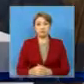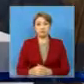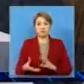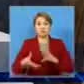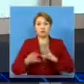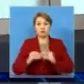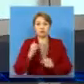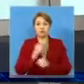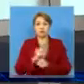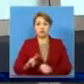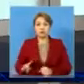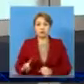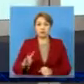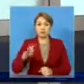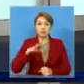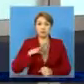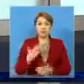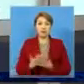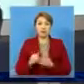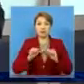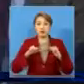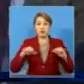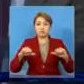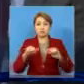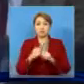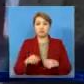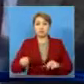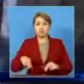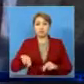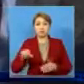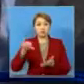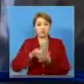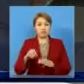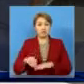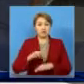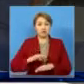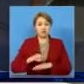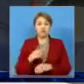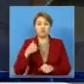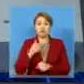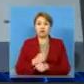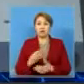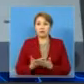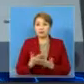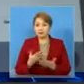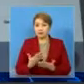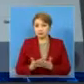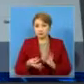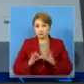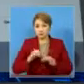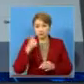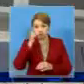Итоги деятельности аэропорта были подведены в ходе заседания Совета директоров с участием главы региона. И эти итоги в целом, несмотря на сложный